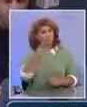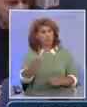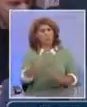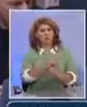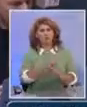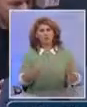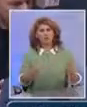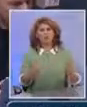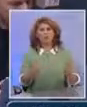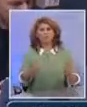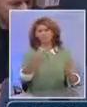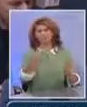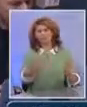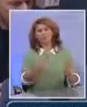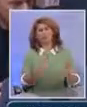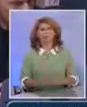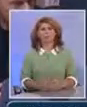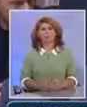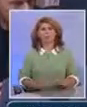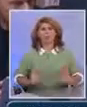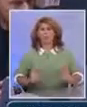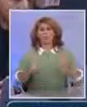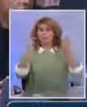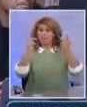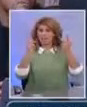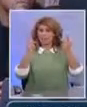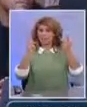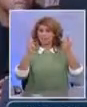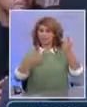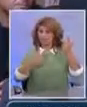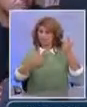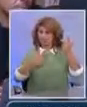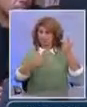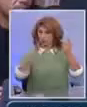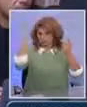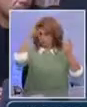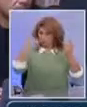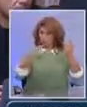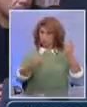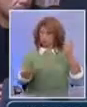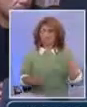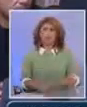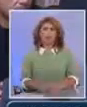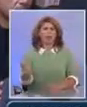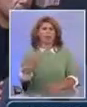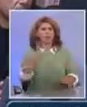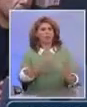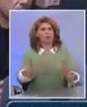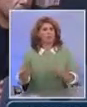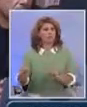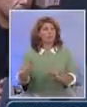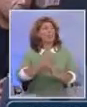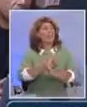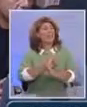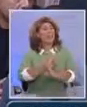σαφέστατα τονίζει ότι η επανάσταση η δική μας, αυτά είναι τα λόγια του Κολοκοτρώνη, δεν ομοιάζει με καμία από